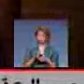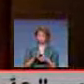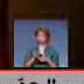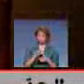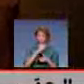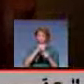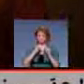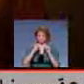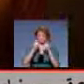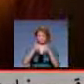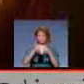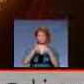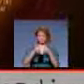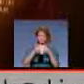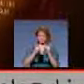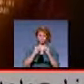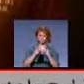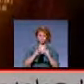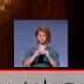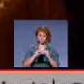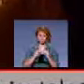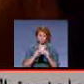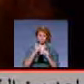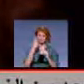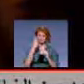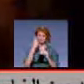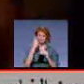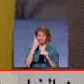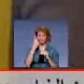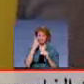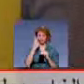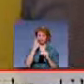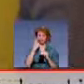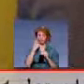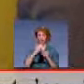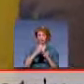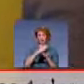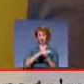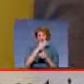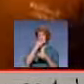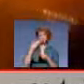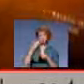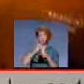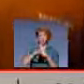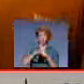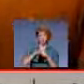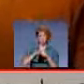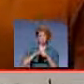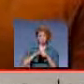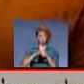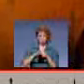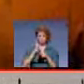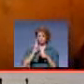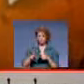رمضان كان في مرة يعني هو حصل بعد رمضان مرتين قبلهم بقى قبل رمضان لقيت انا ثلاث حجابة